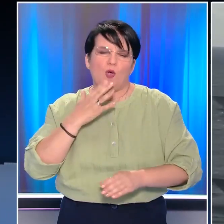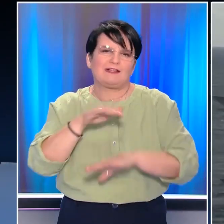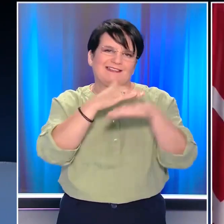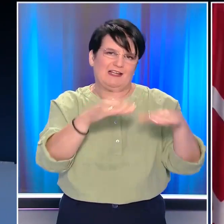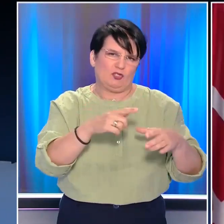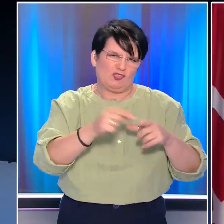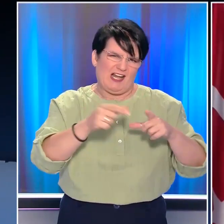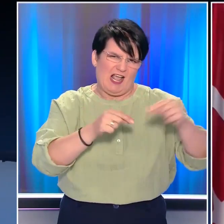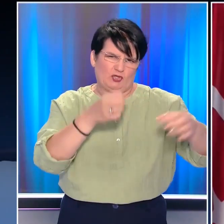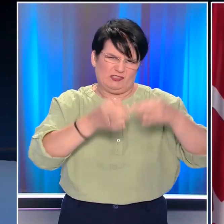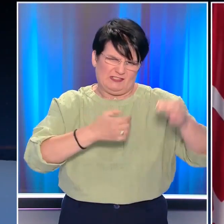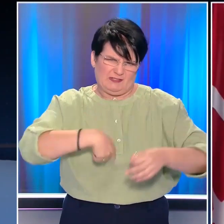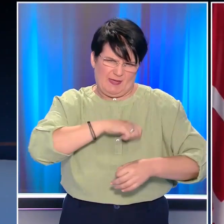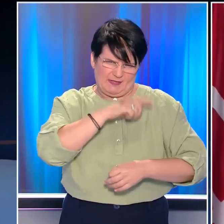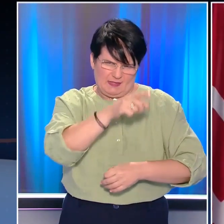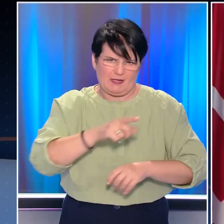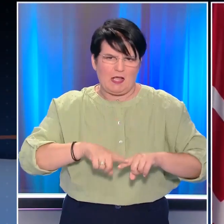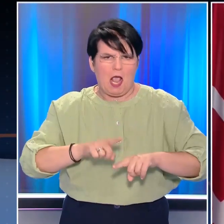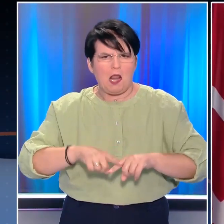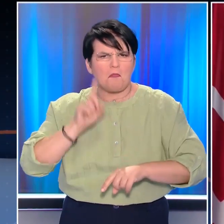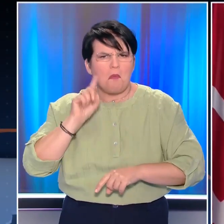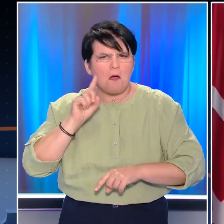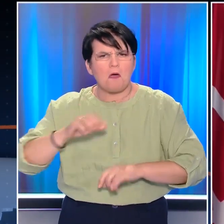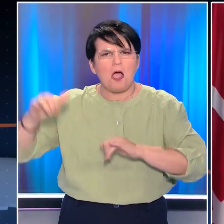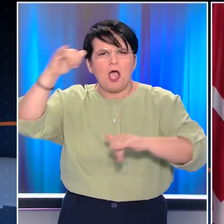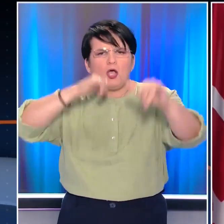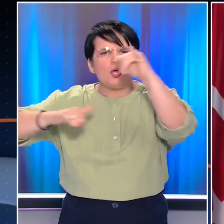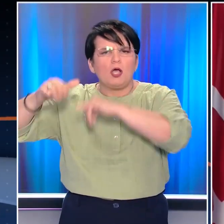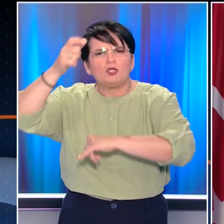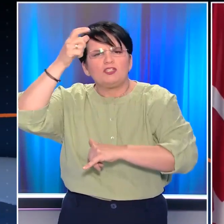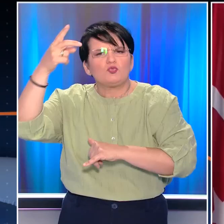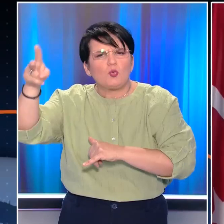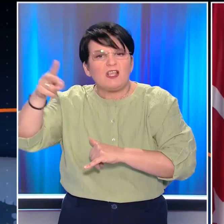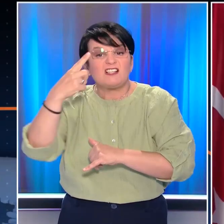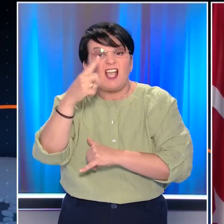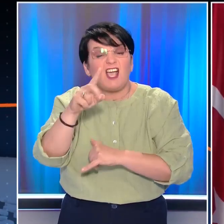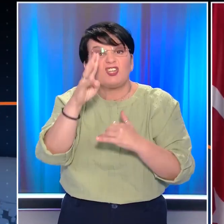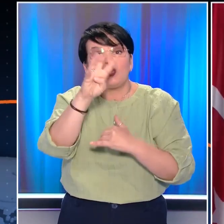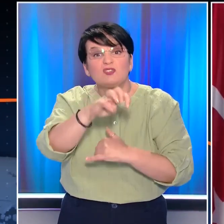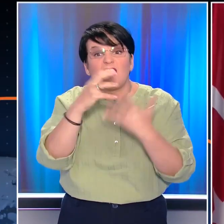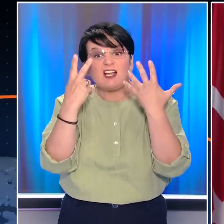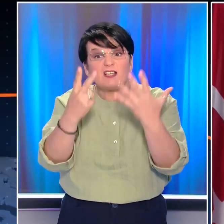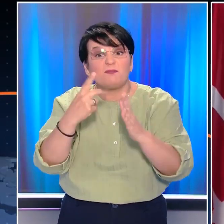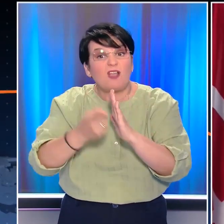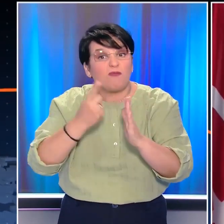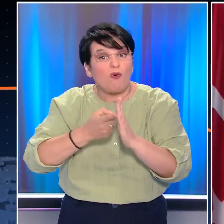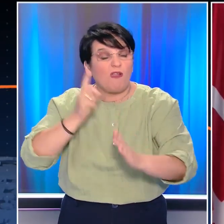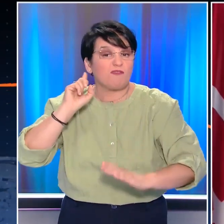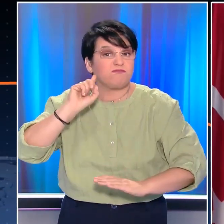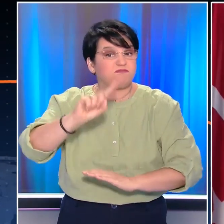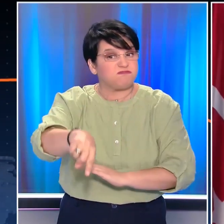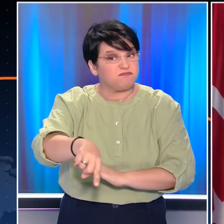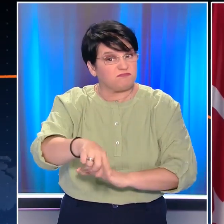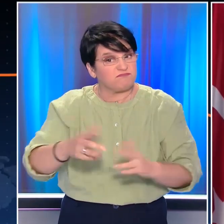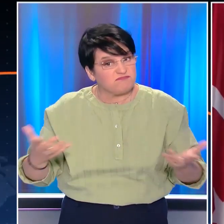Μαδρίτη. Yunanistan bunun hesabını vermek durumundadır. Onun için de 147 kez